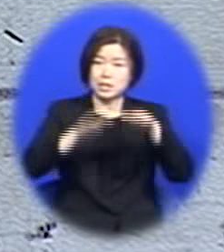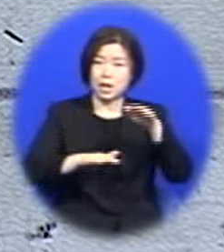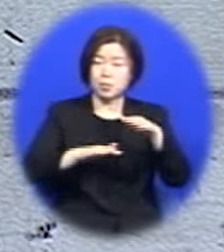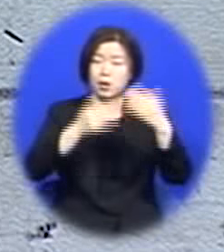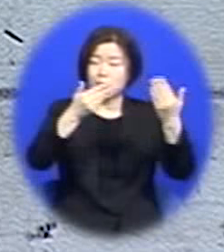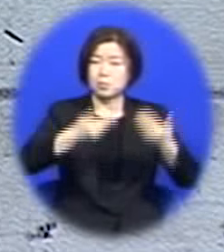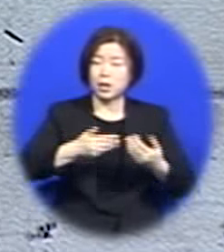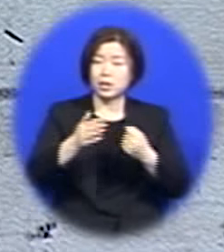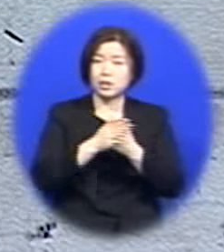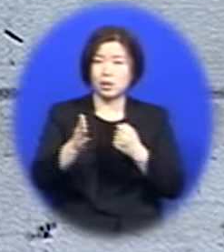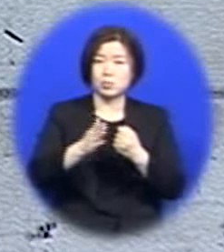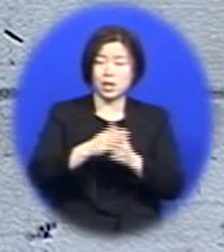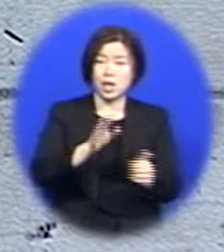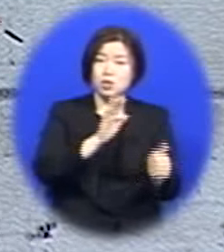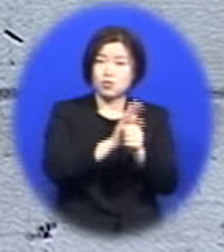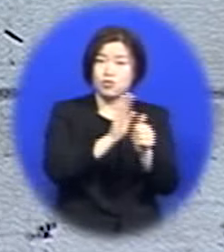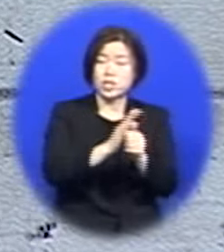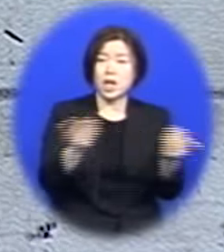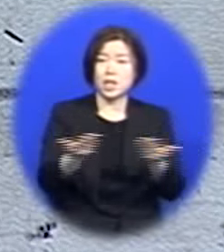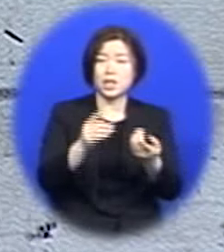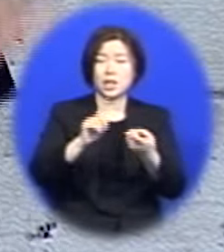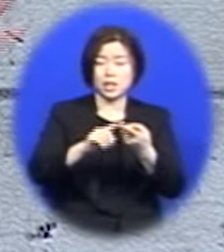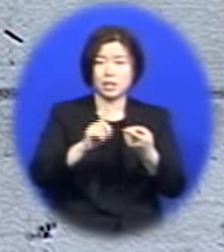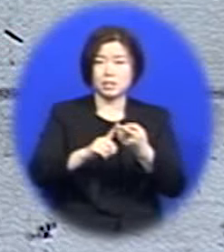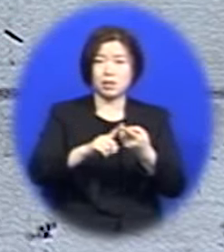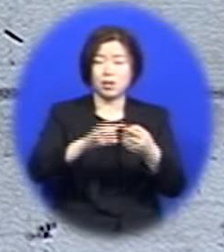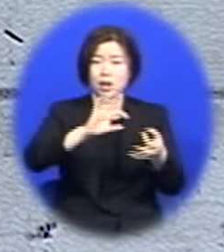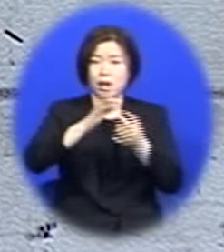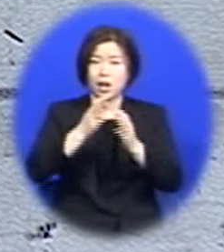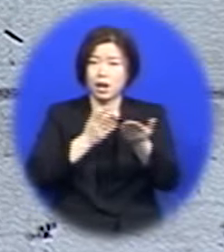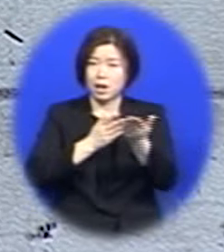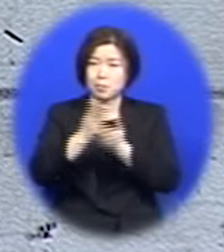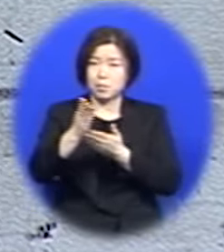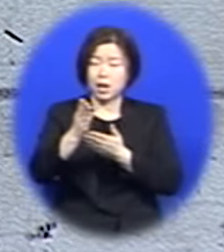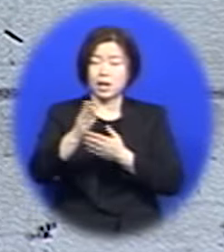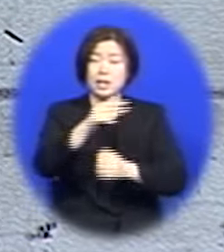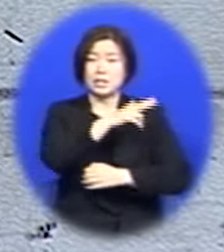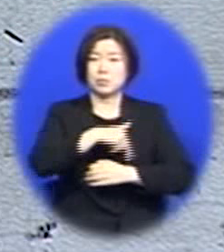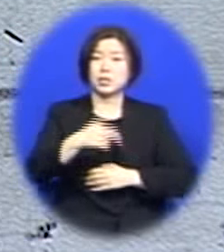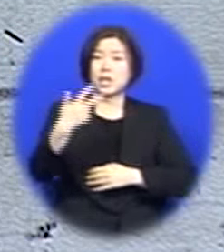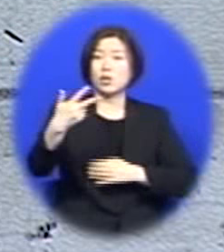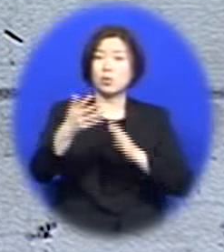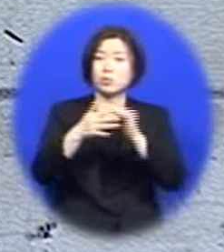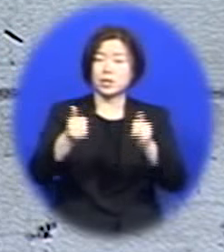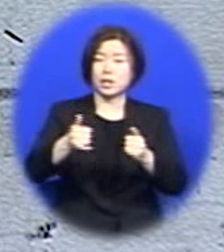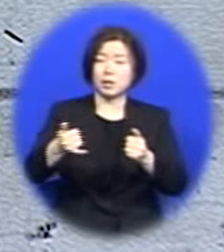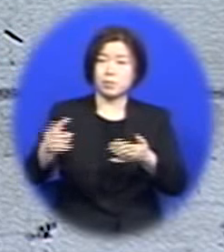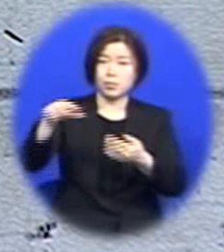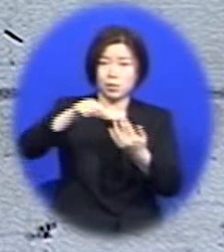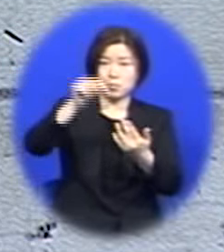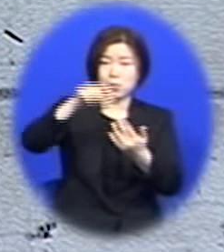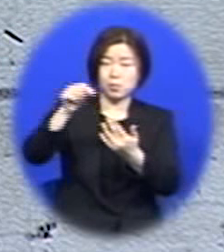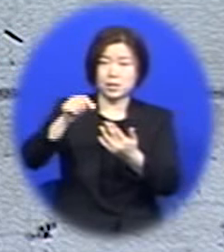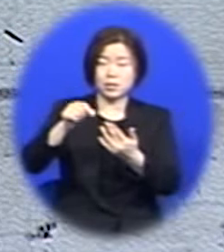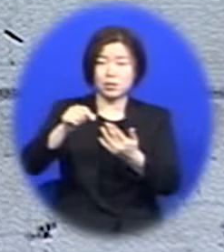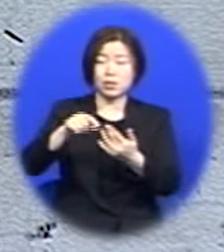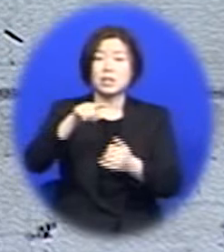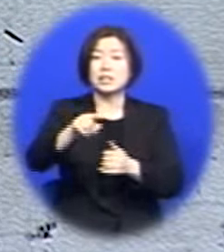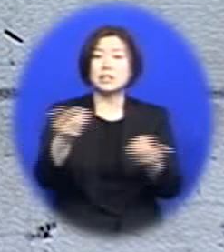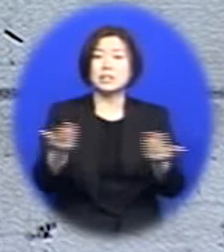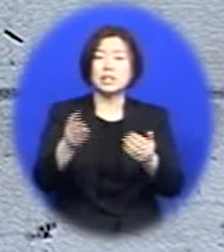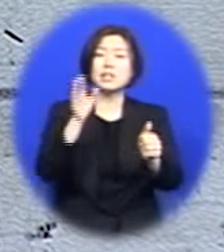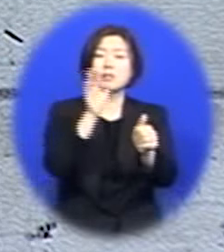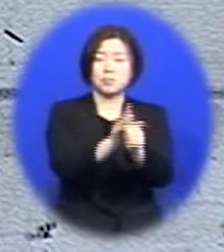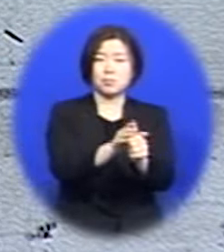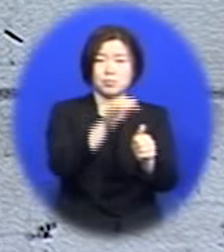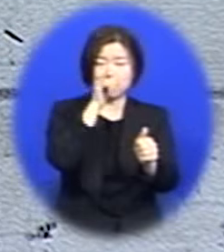일을 헬라파 집사님들 일곱을 세워서 맡깁니다. 아, 그러면 공정하게 되지요. 헬라파 집사들이